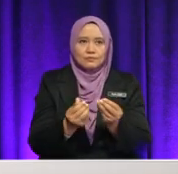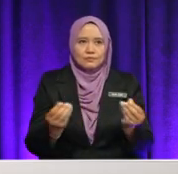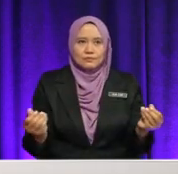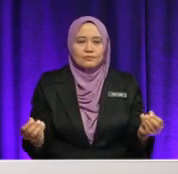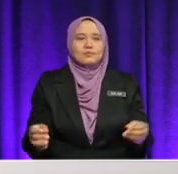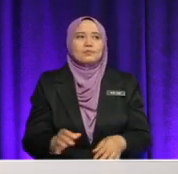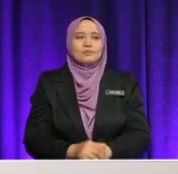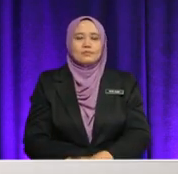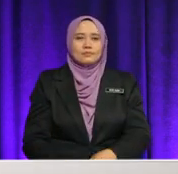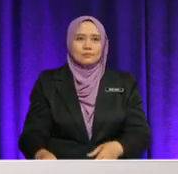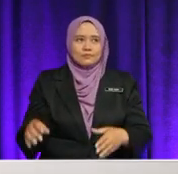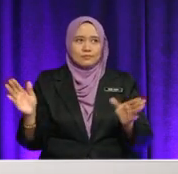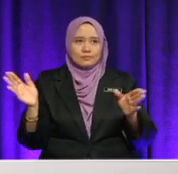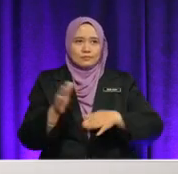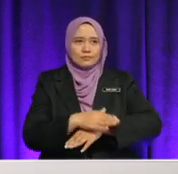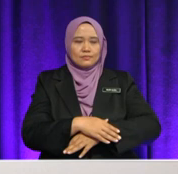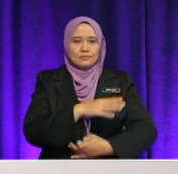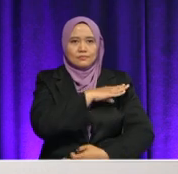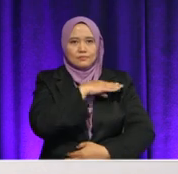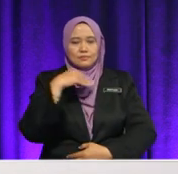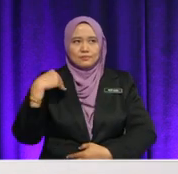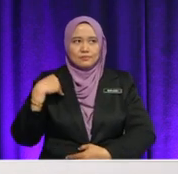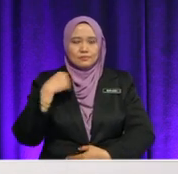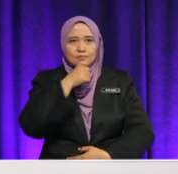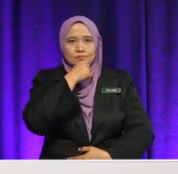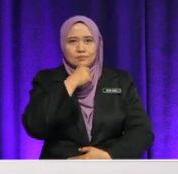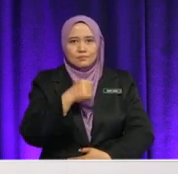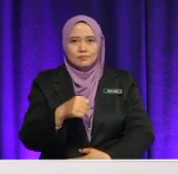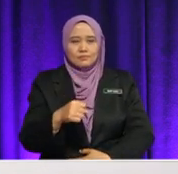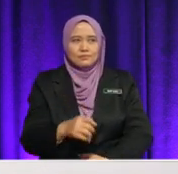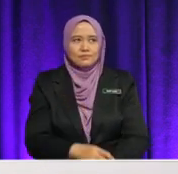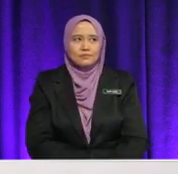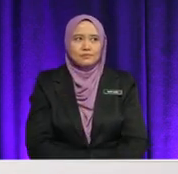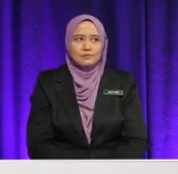tahun ke atas 20 tahun